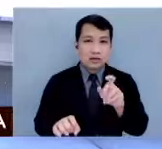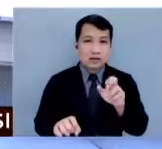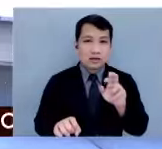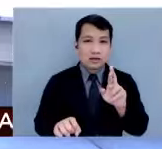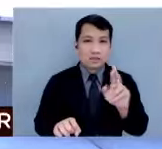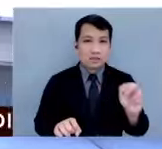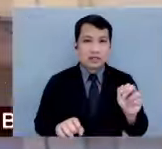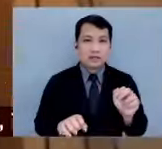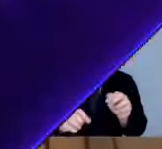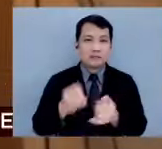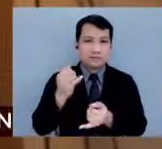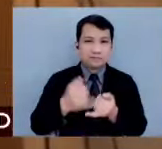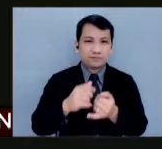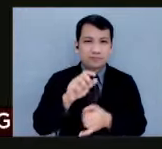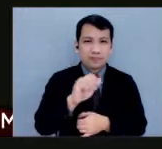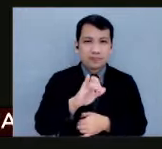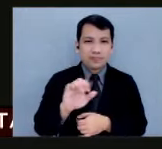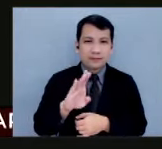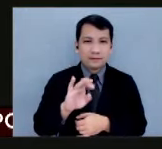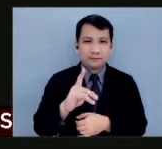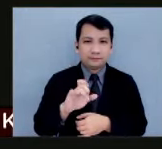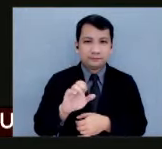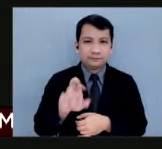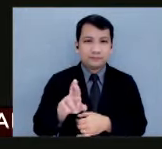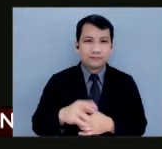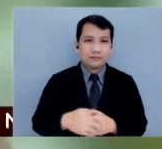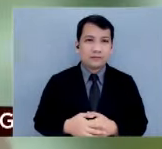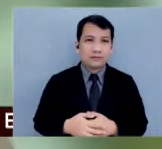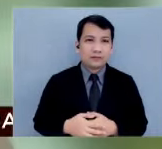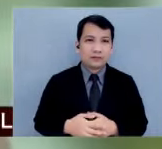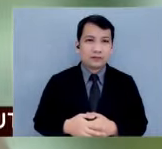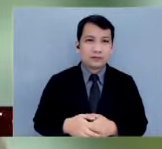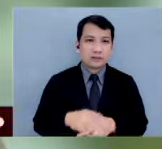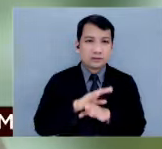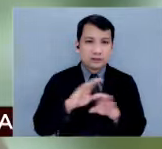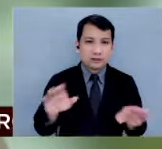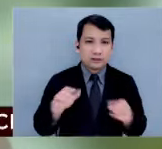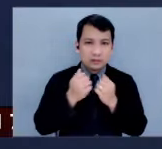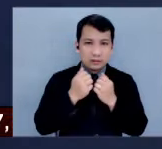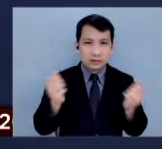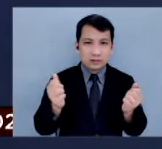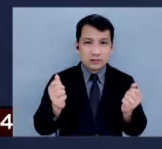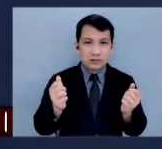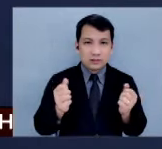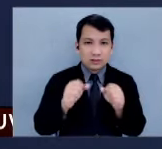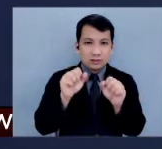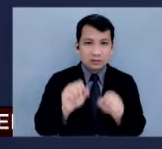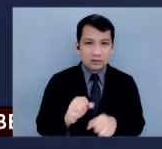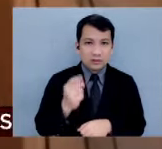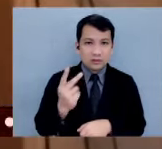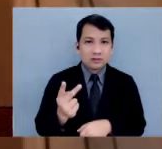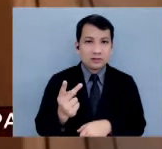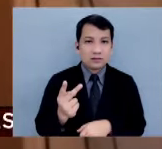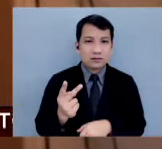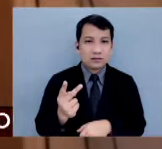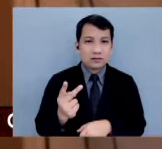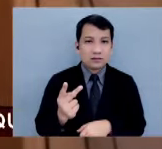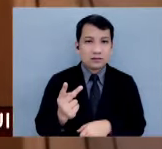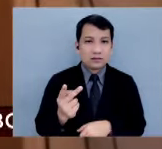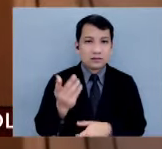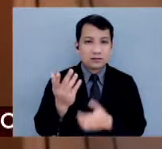Airbender. They said they're not able to announce a season 2 because they would like